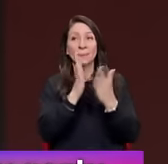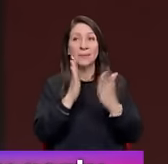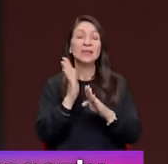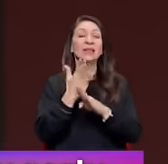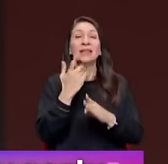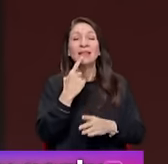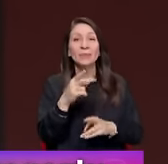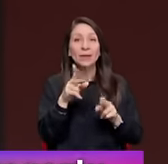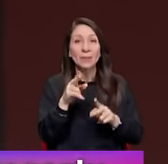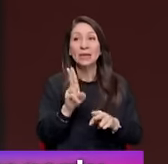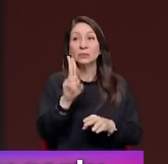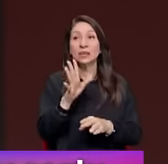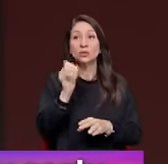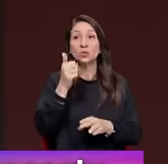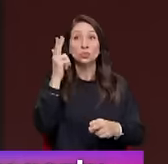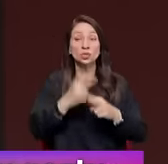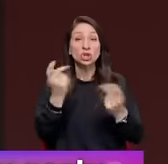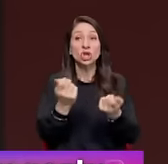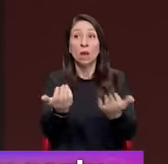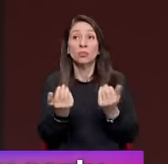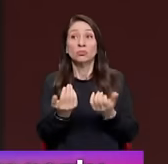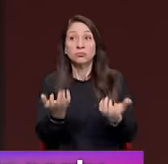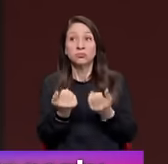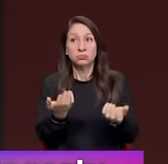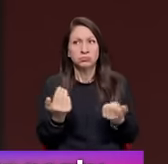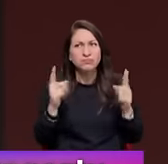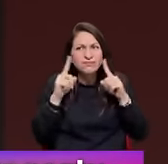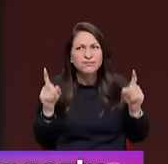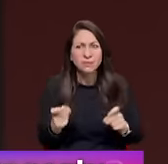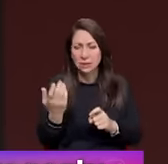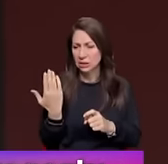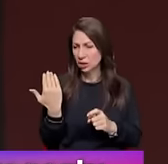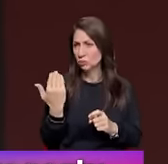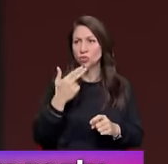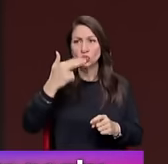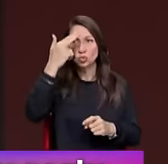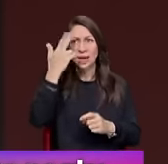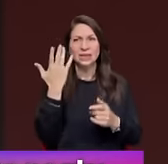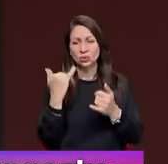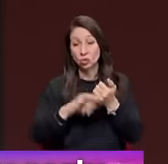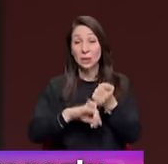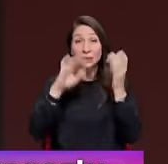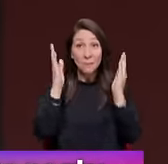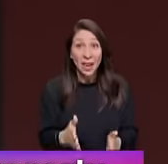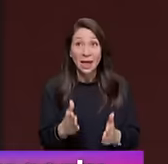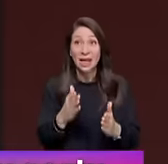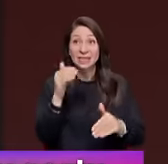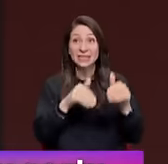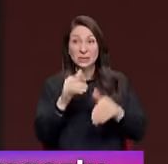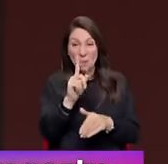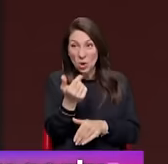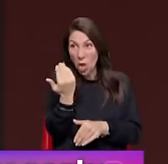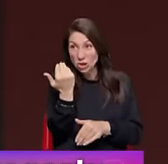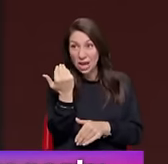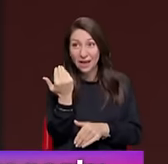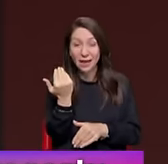Çünkü dediğim gibi 75 gün için çok hızlı bir alımdı bu. Geçtiğimiz cuma günü, hatta cumartesi günü bile seçimden sadece bir